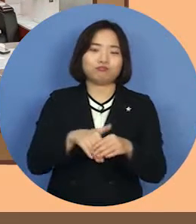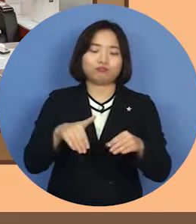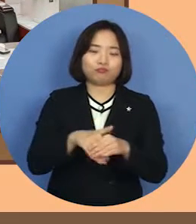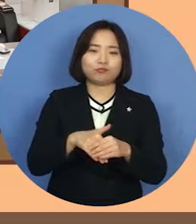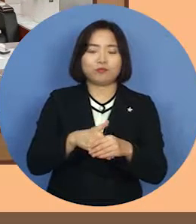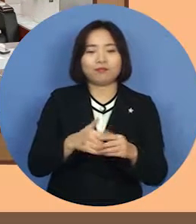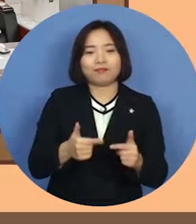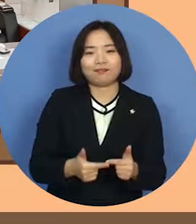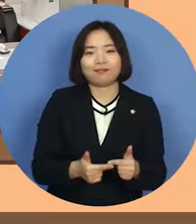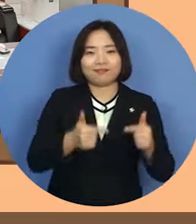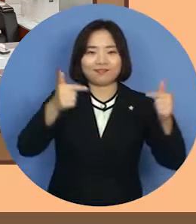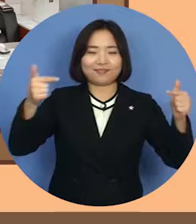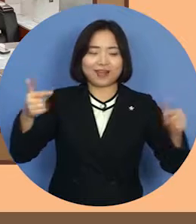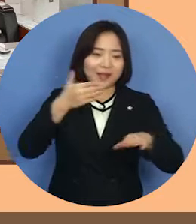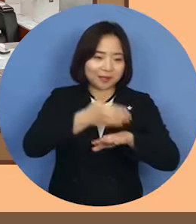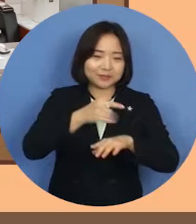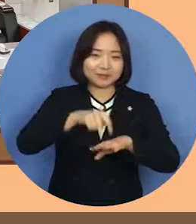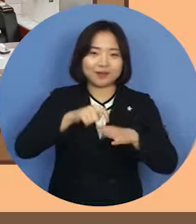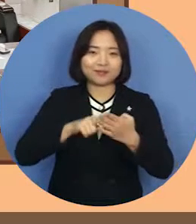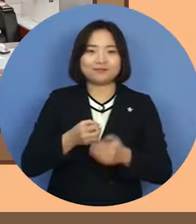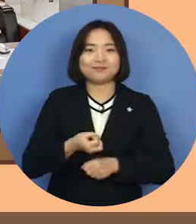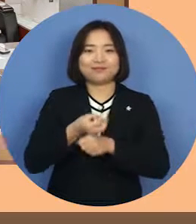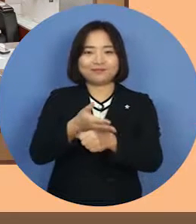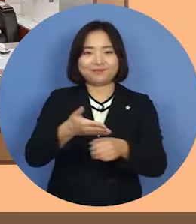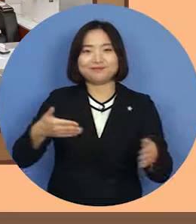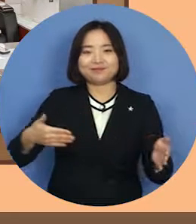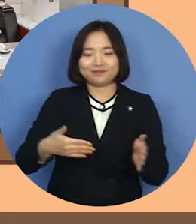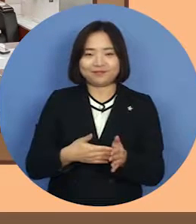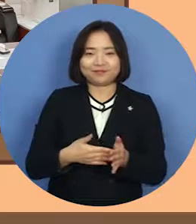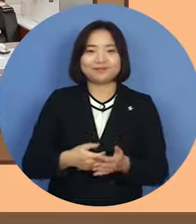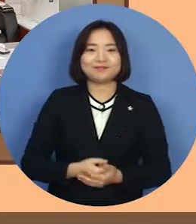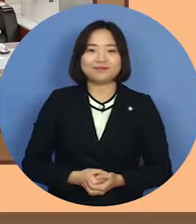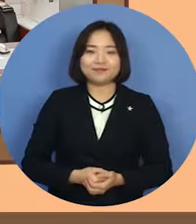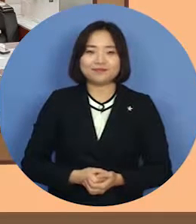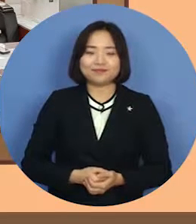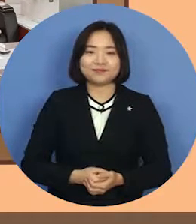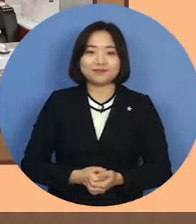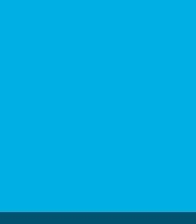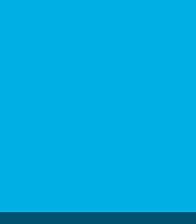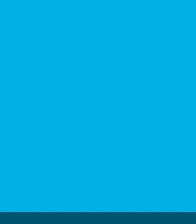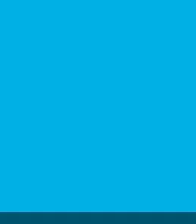확산에 크게 기여하고 있다며 감사의 마음을 전했습니다.